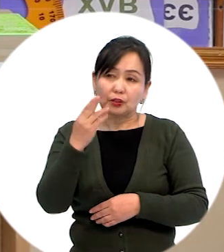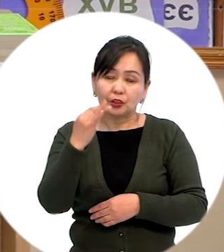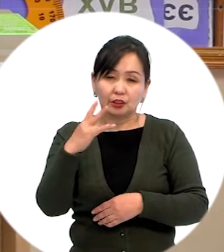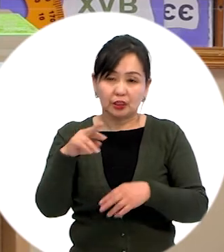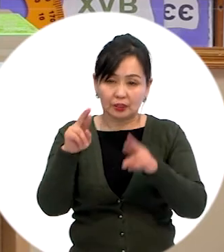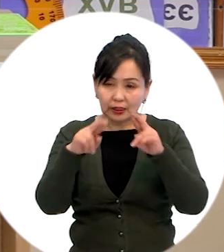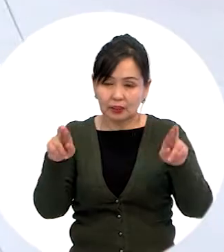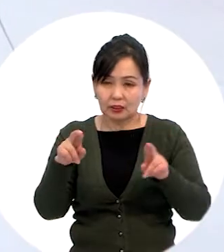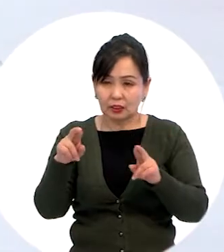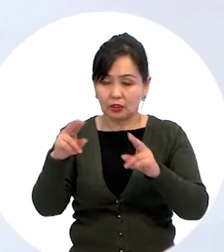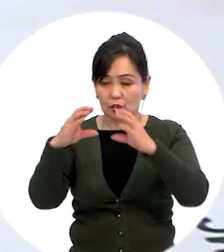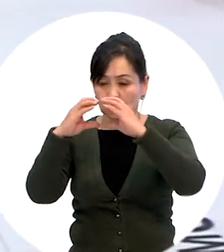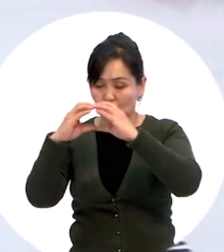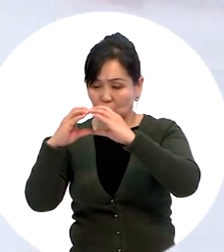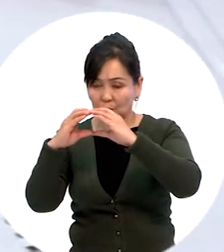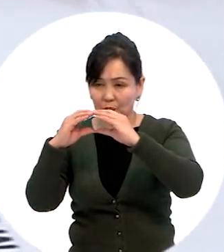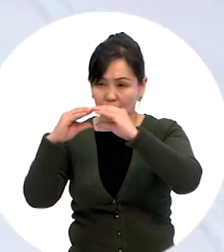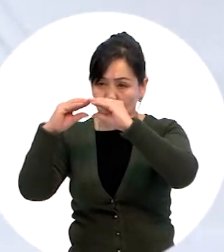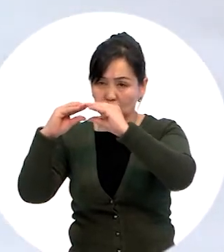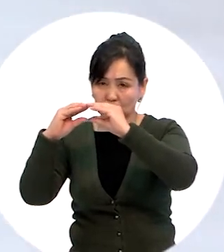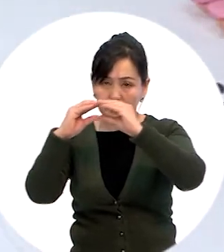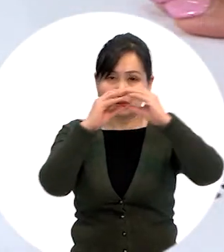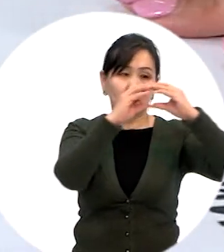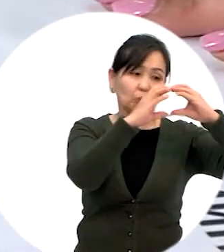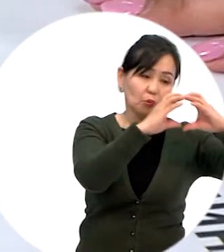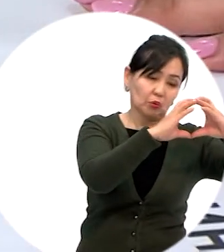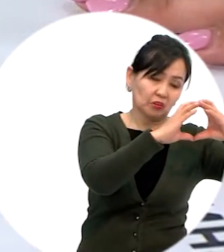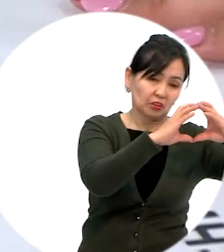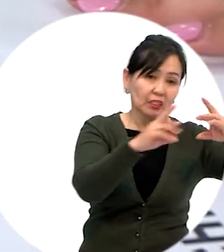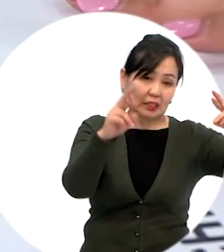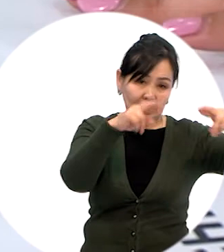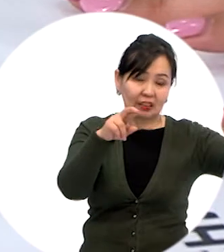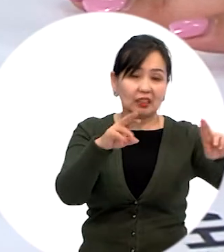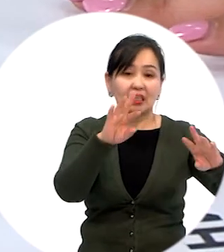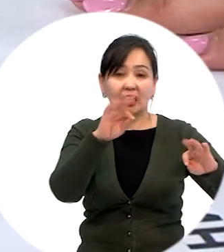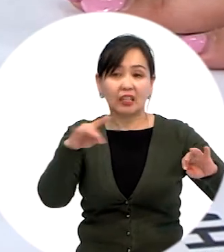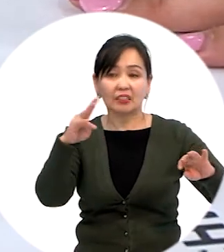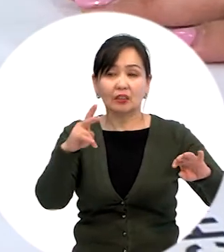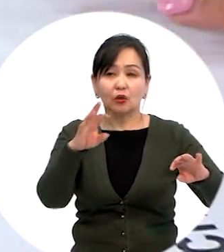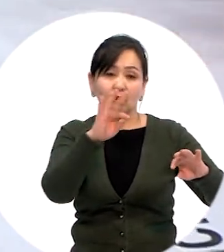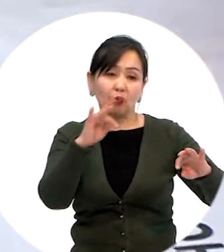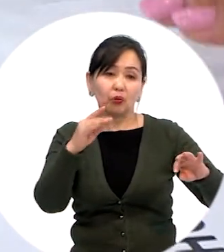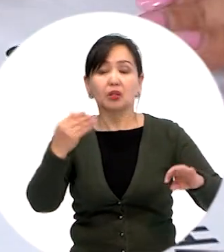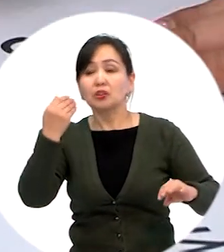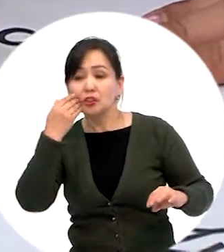нь ангилахдаа зөвөн хэлбэртэй, бөөрөнхий хэлбэртэй гэж ангилахаас гадна